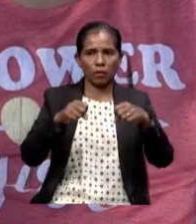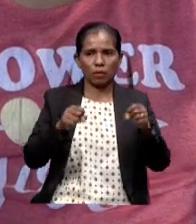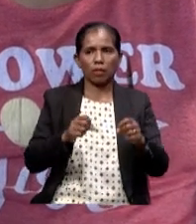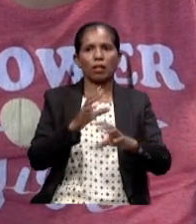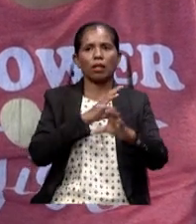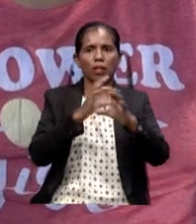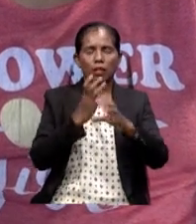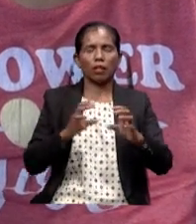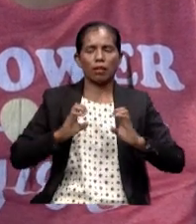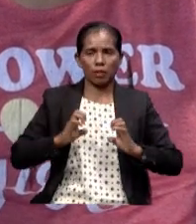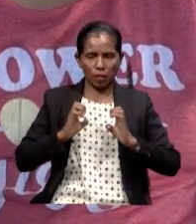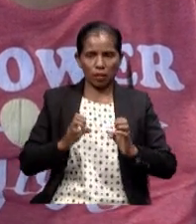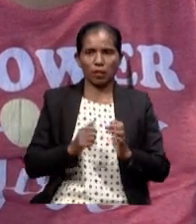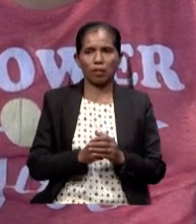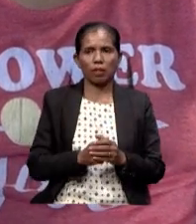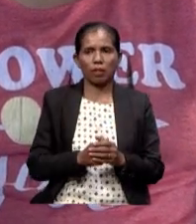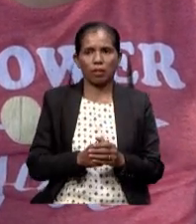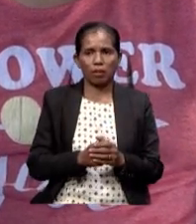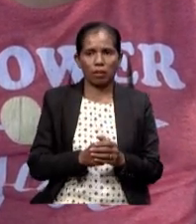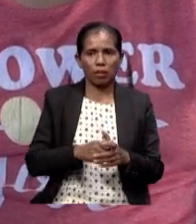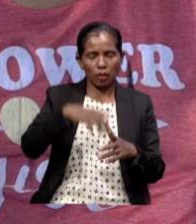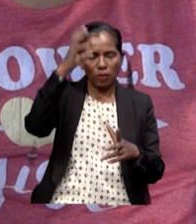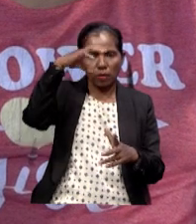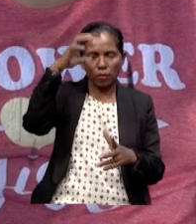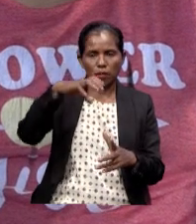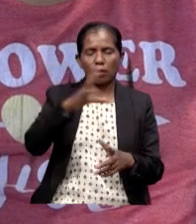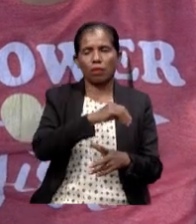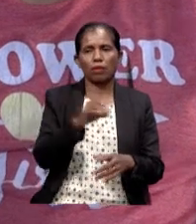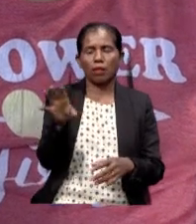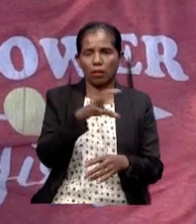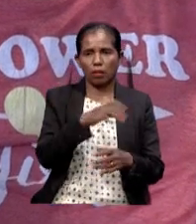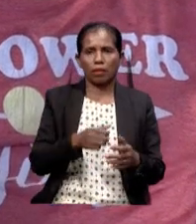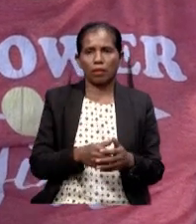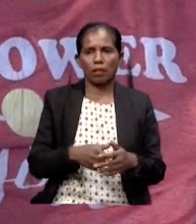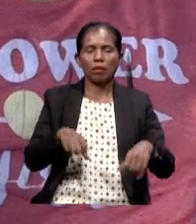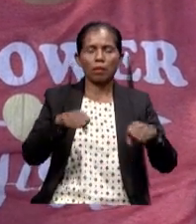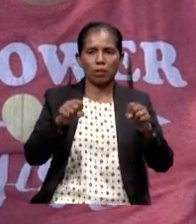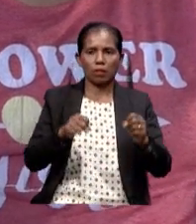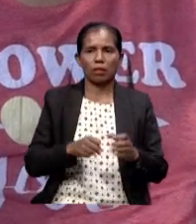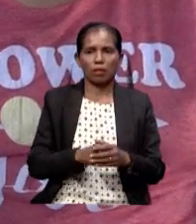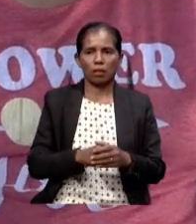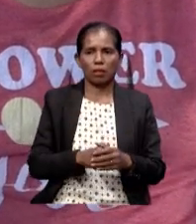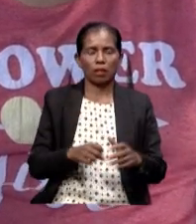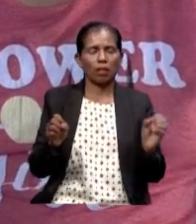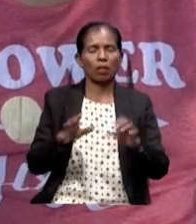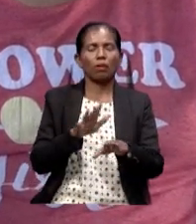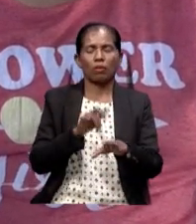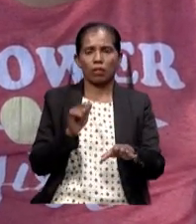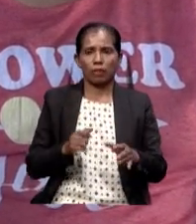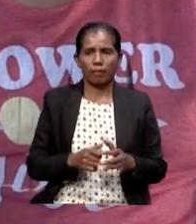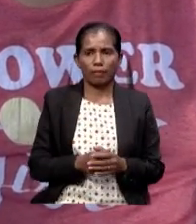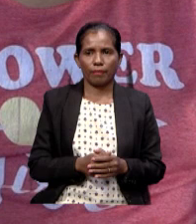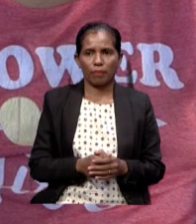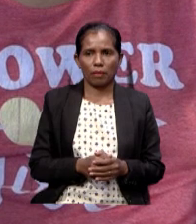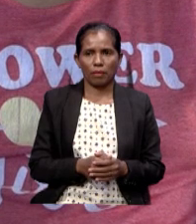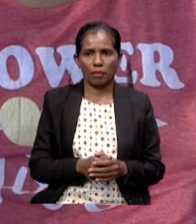ida emergency ne di dia be udang ho be ani. Ida motornya kala udang ani kala dia kari. Ne mau tai ne